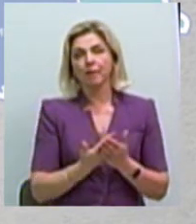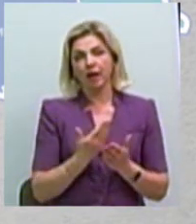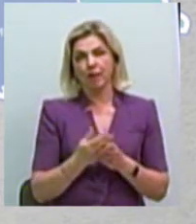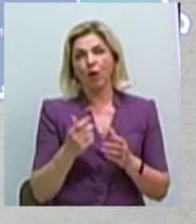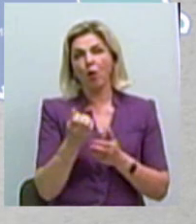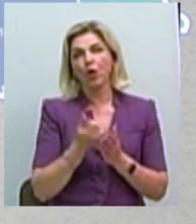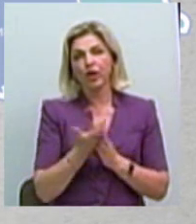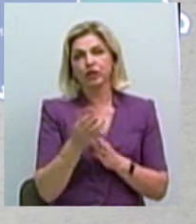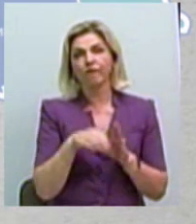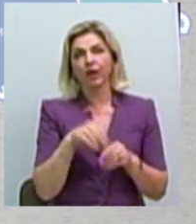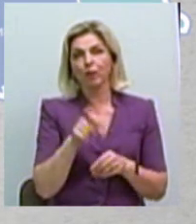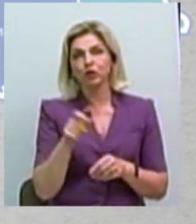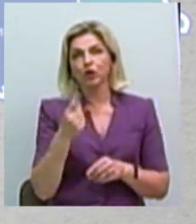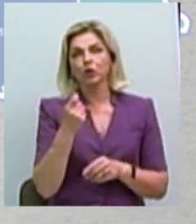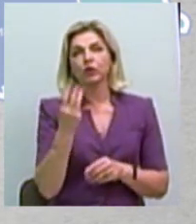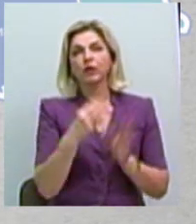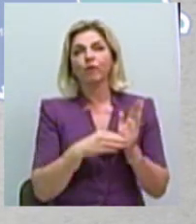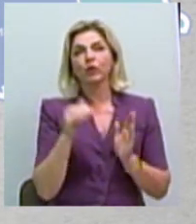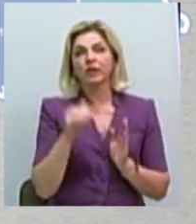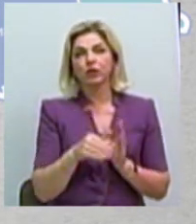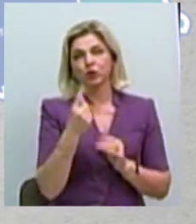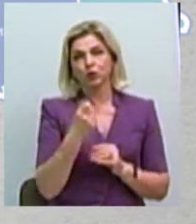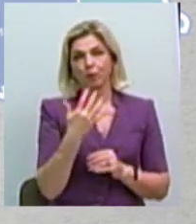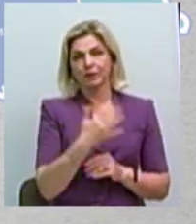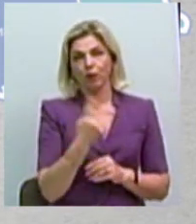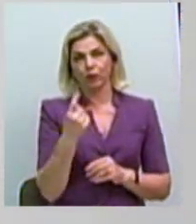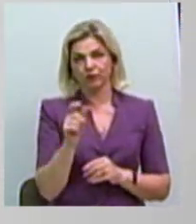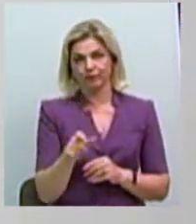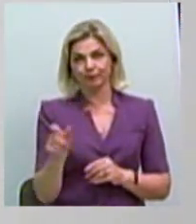виборців – 138 151.